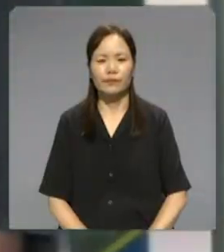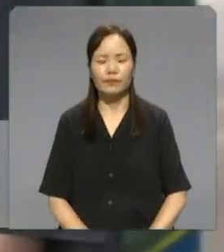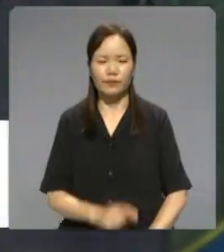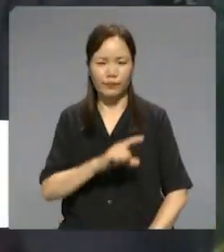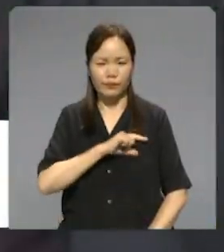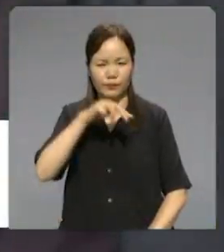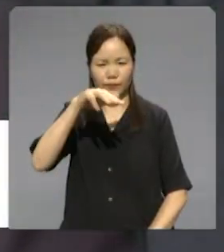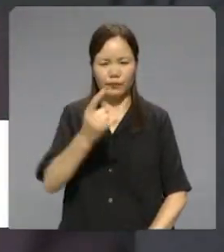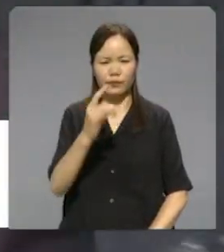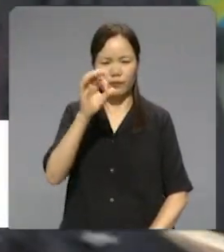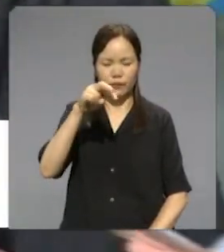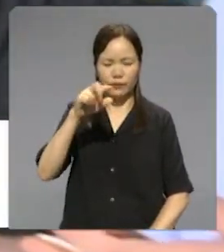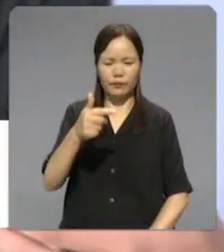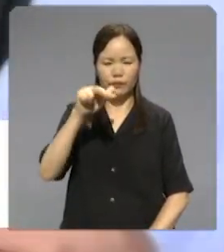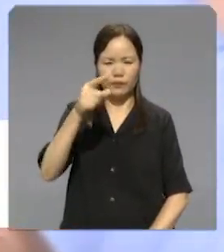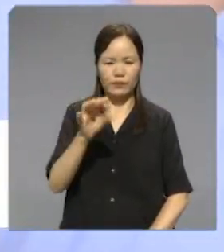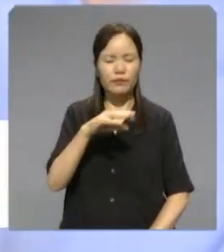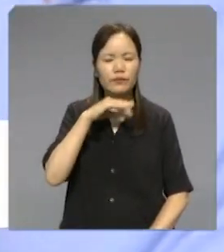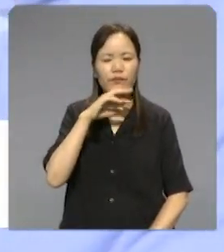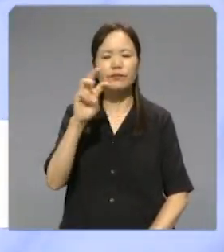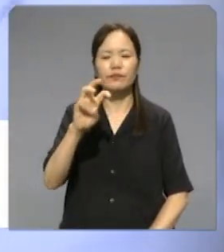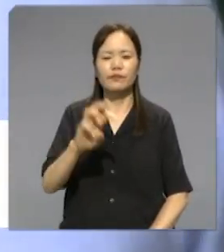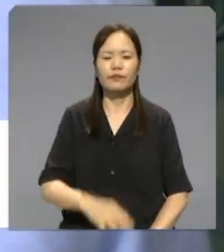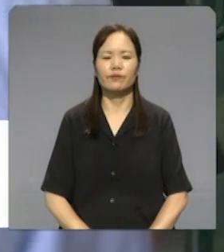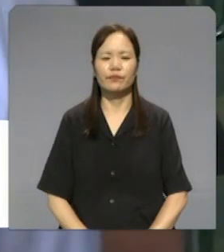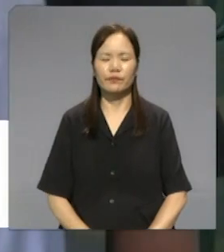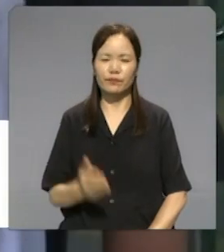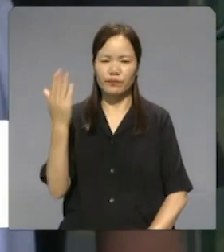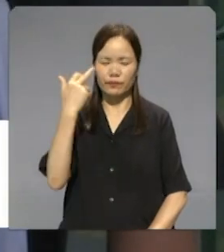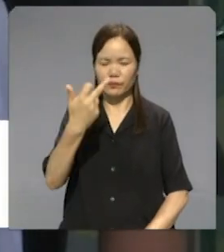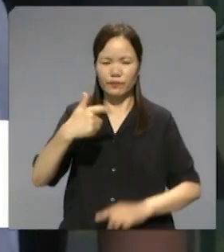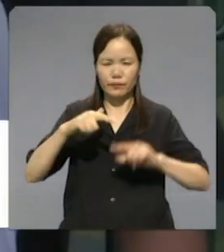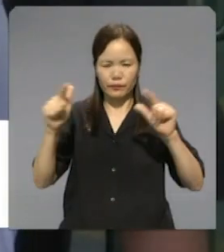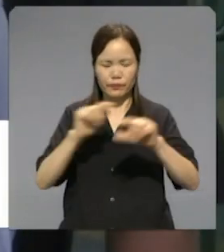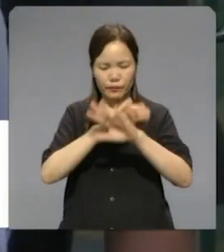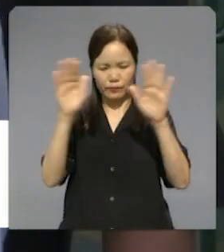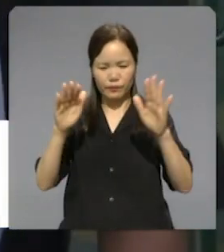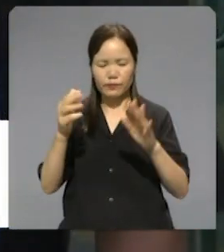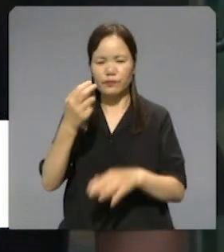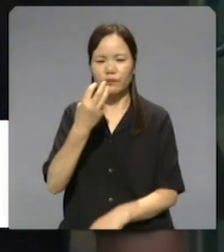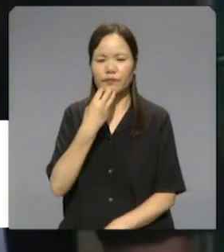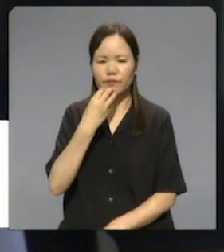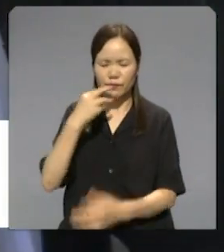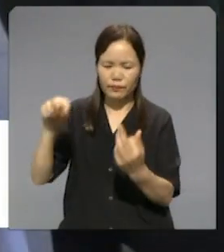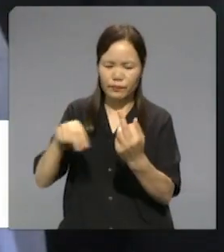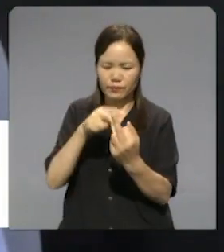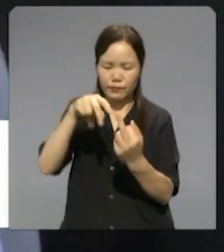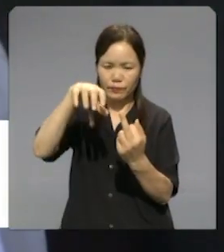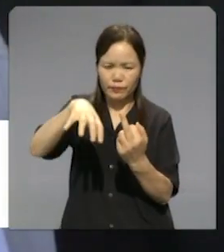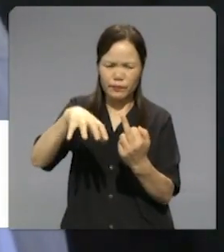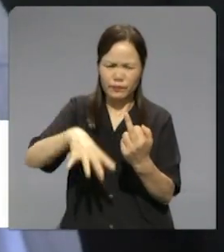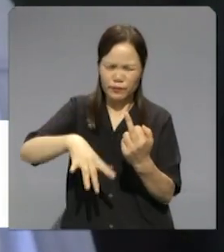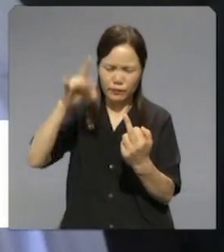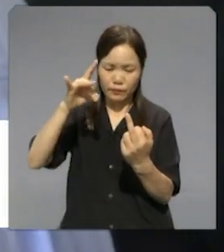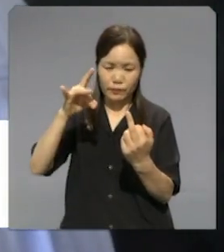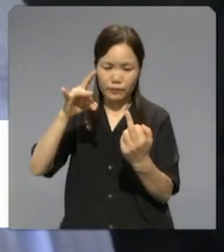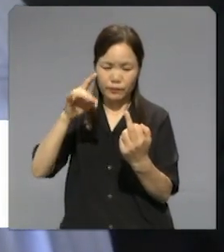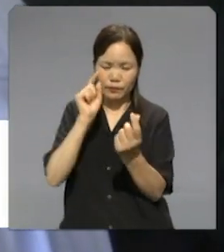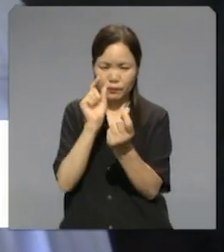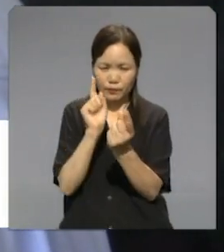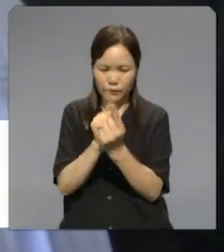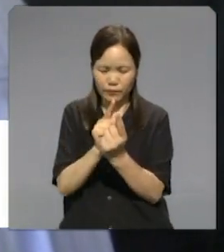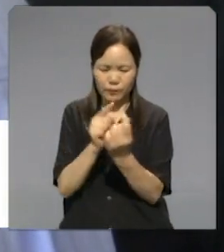이름은 최윤종, 나이는 30살. 지난 17일 대낮 서울 관악구 등산로에서 처음 본 여성을